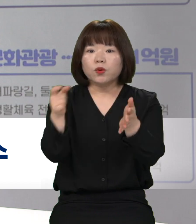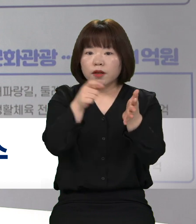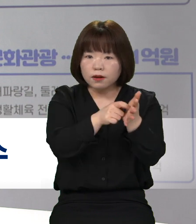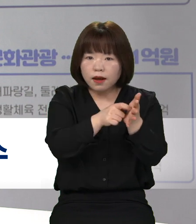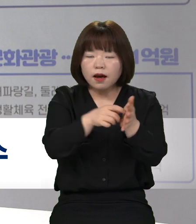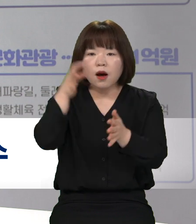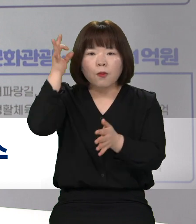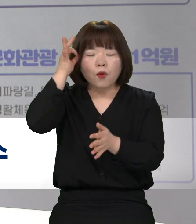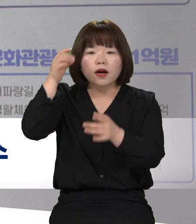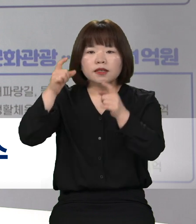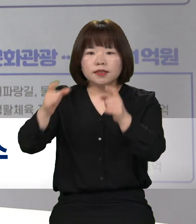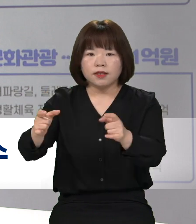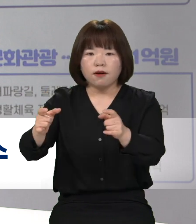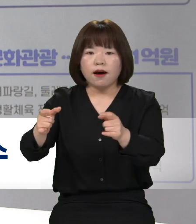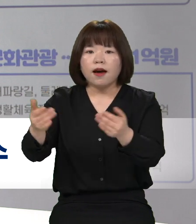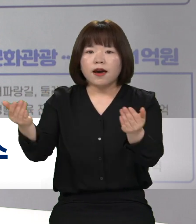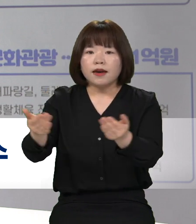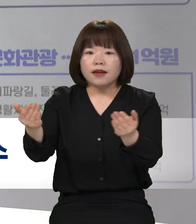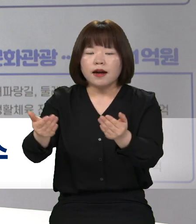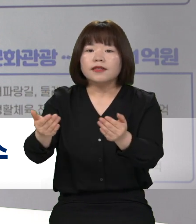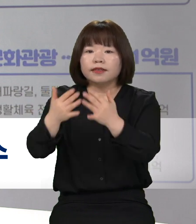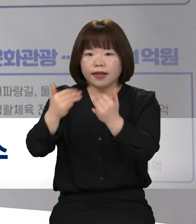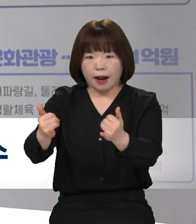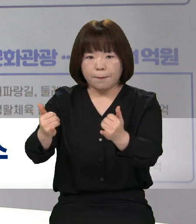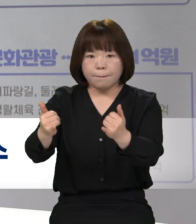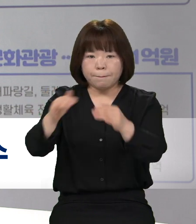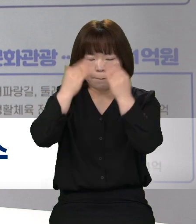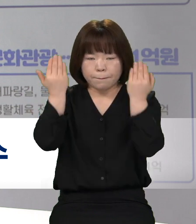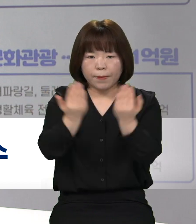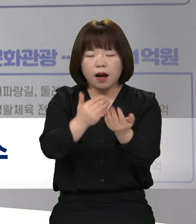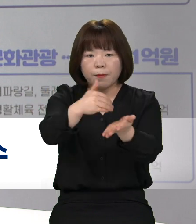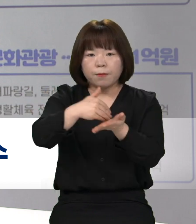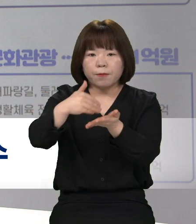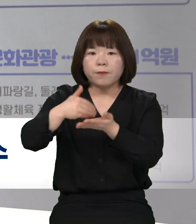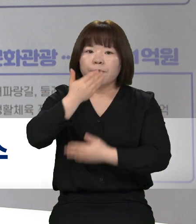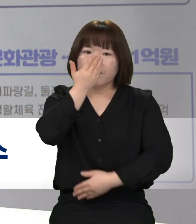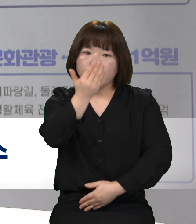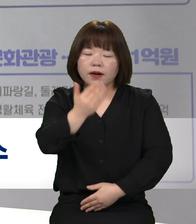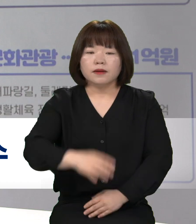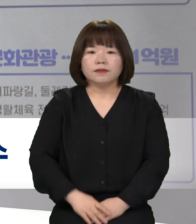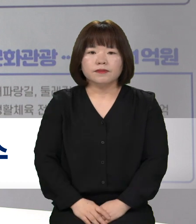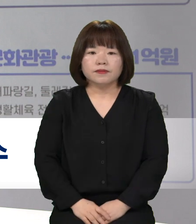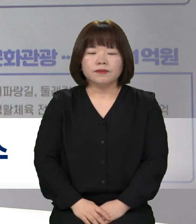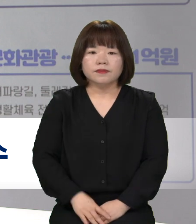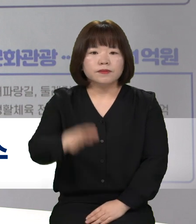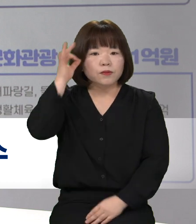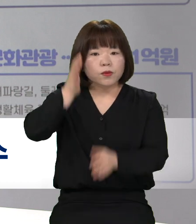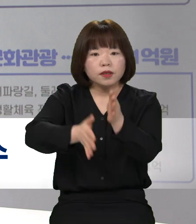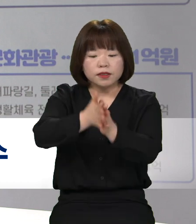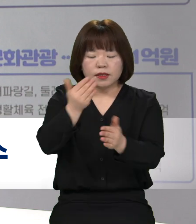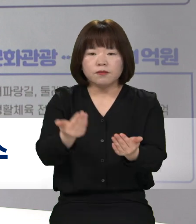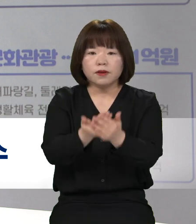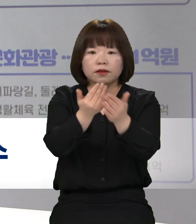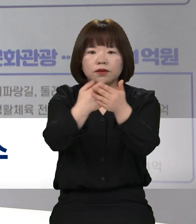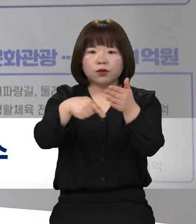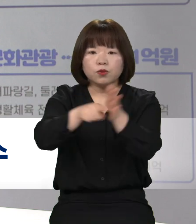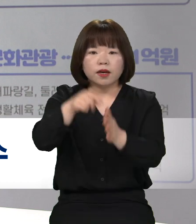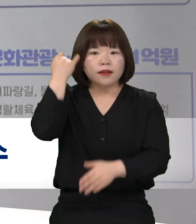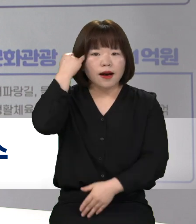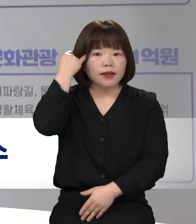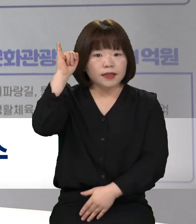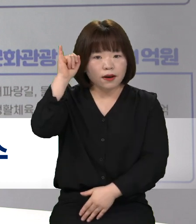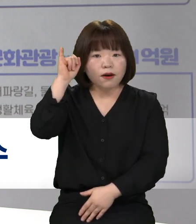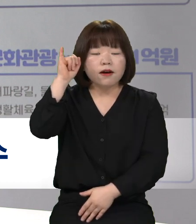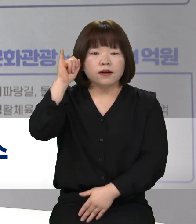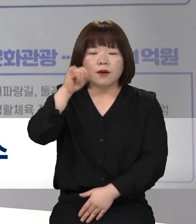있거나 포항시 관할지역 소재기관에 근무하고 계신다면 누구나 의견 주실 수 있습니다 시 발전을 위한 아이디어